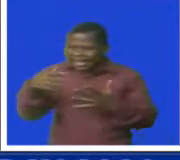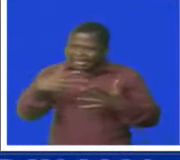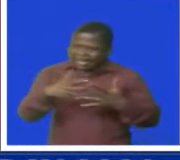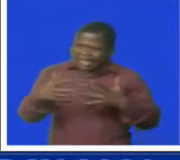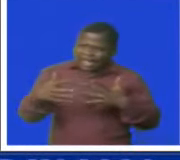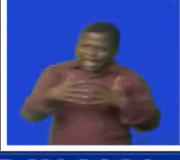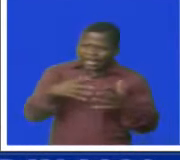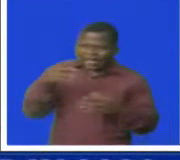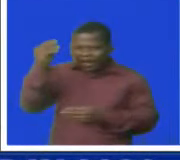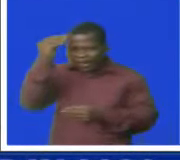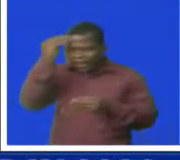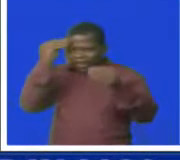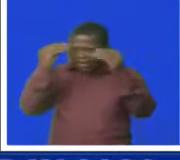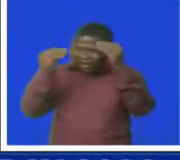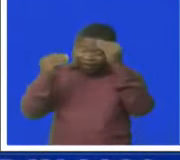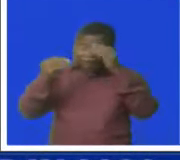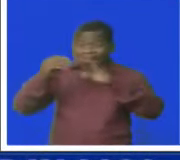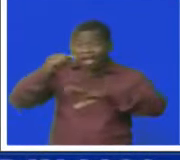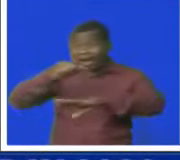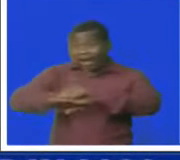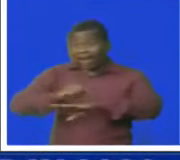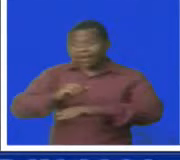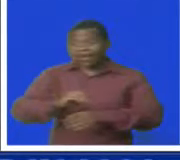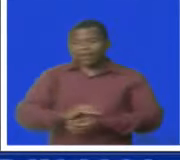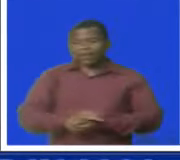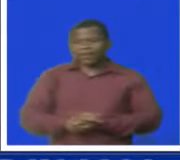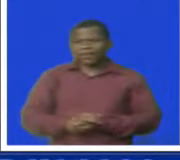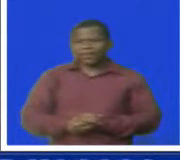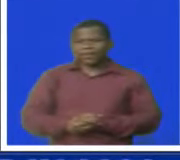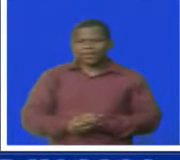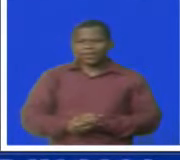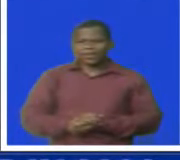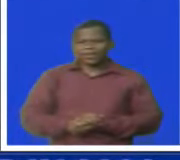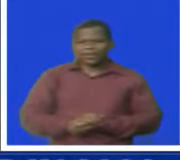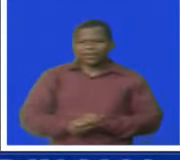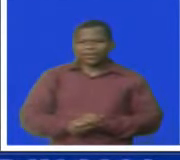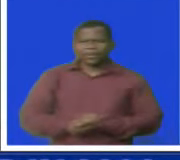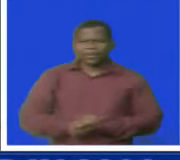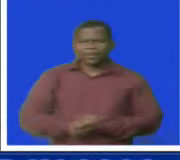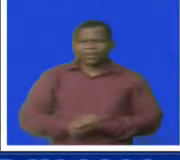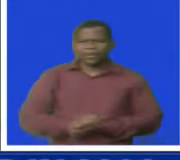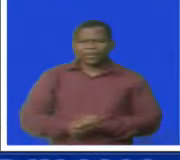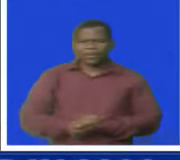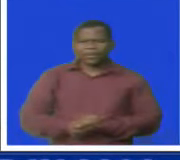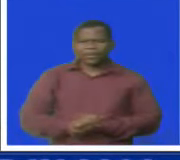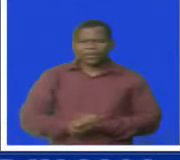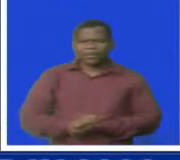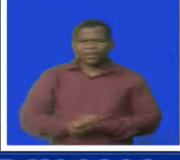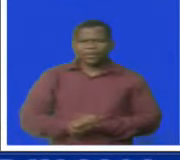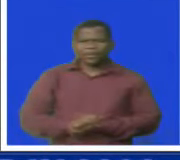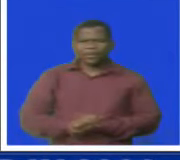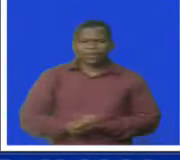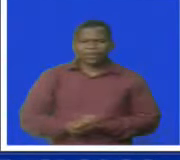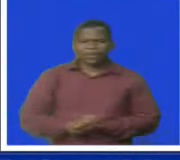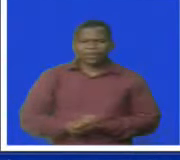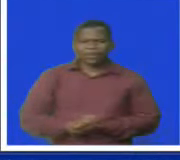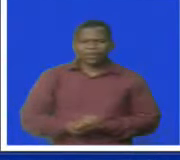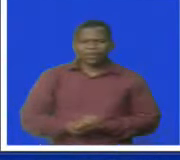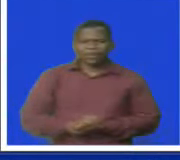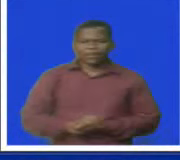nato tindzaba tekukhula kahle kwebafana. Tindzabeni Eswatini TV kubuya Themkosi Mavimbela eMbabane.